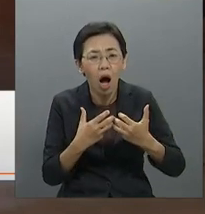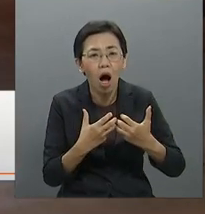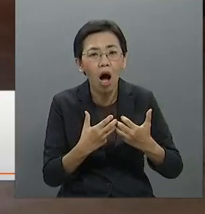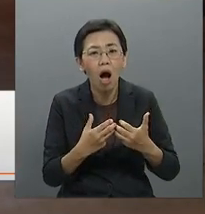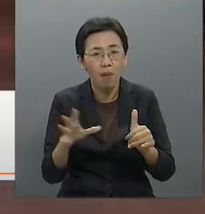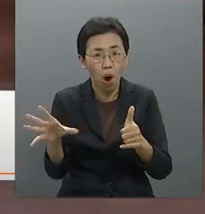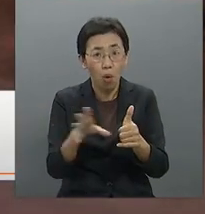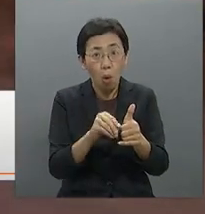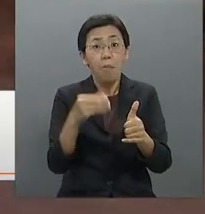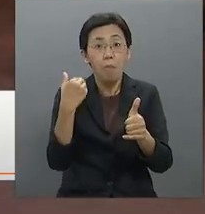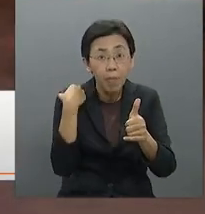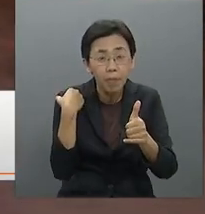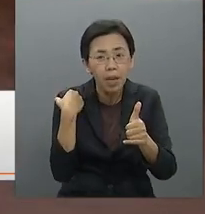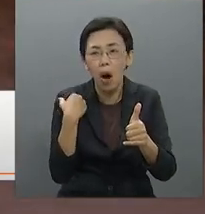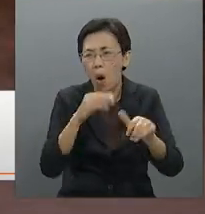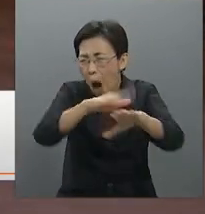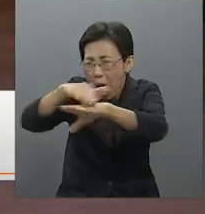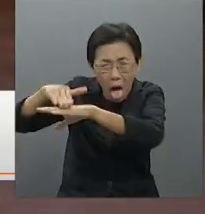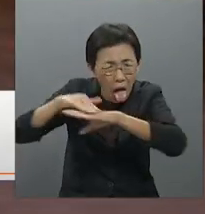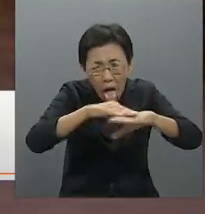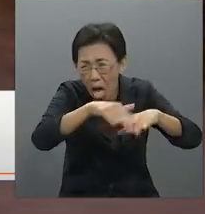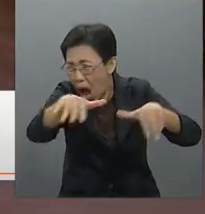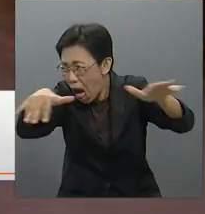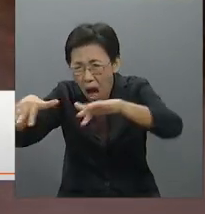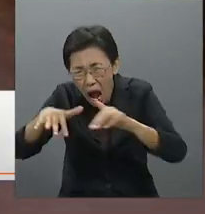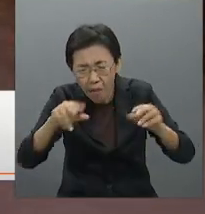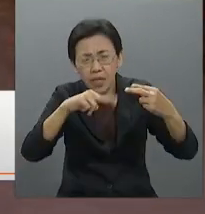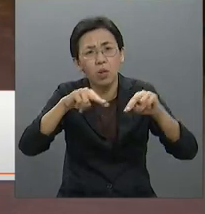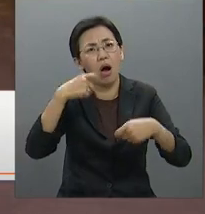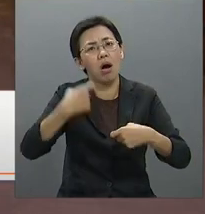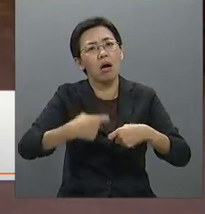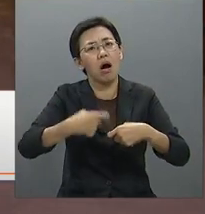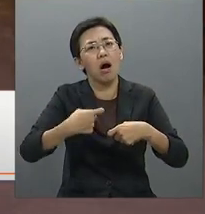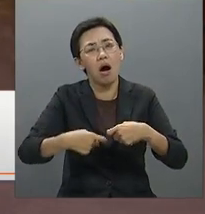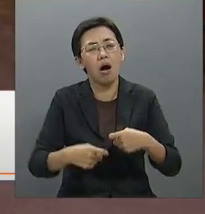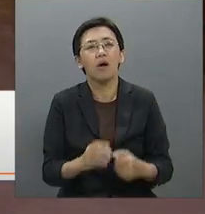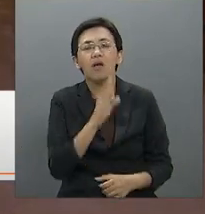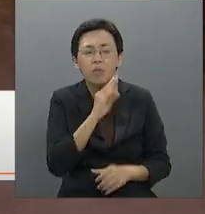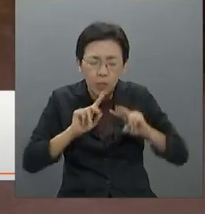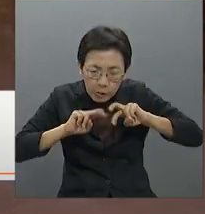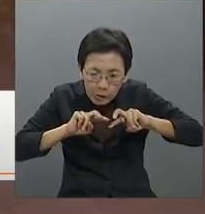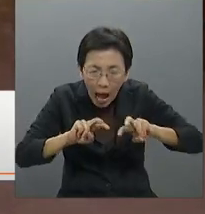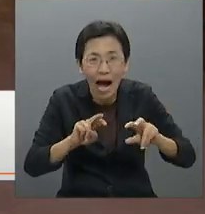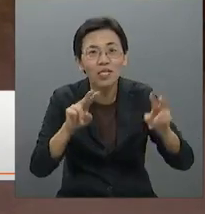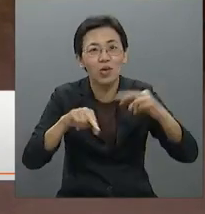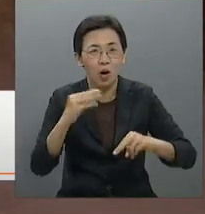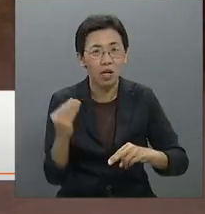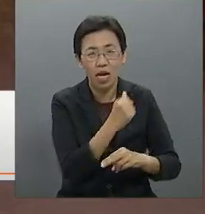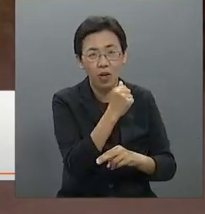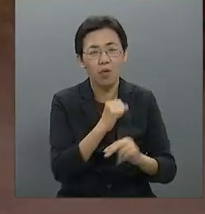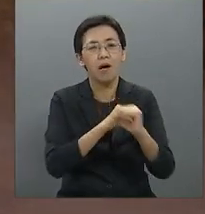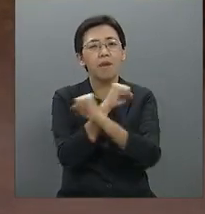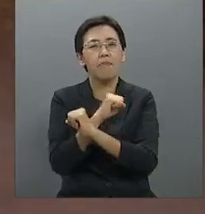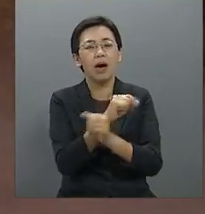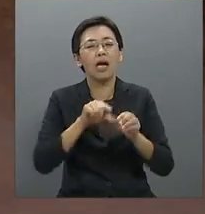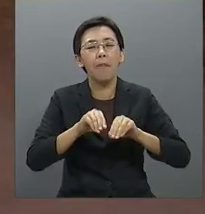ี้แรกกระจายแล้วกเพ่มจำนวนขึ้นซึ่หากทีมสบสวนโรคสามารถตดตามโรคได้อย่างรวดเร็วก็จะส่งผลใหสามา